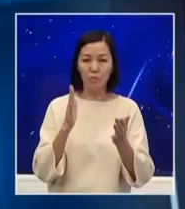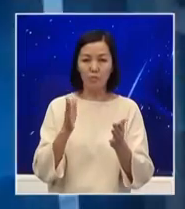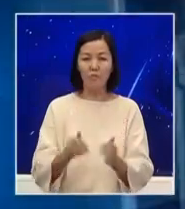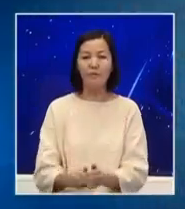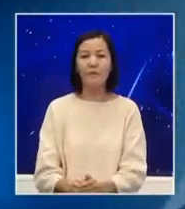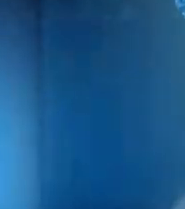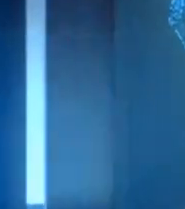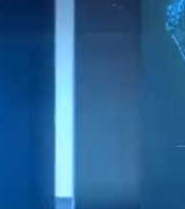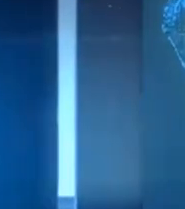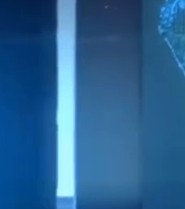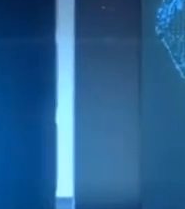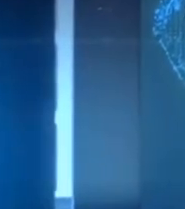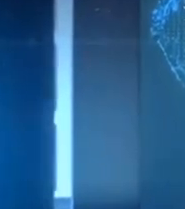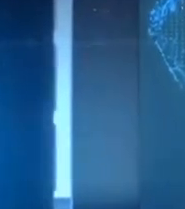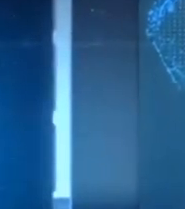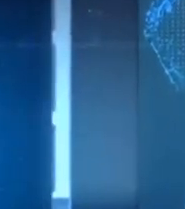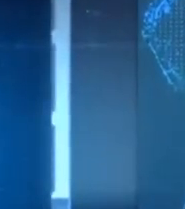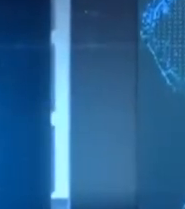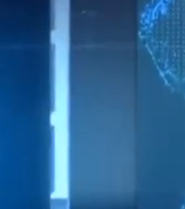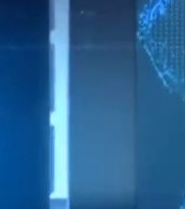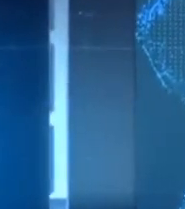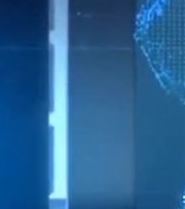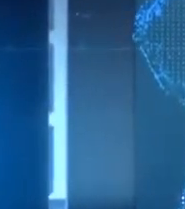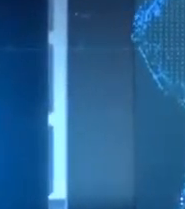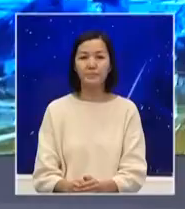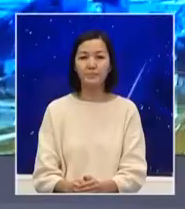Жасұлан Шымкенже, Жетісу арнасы.